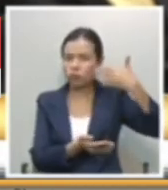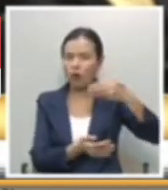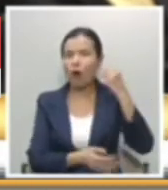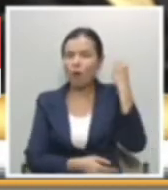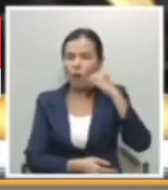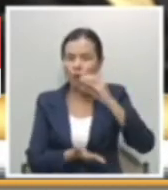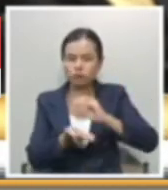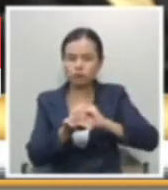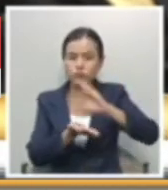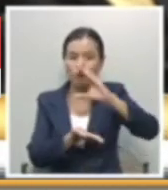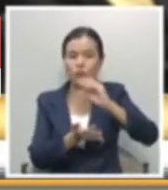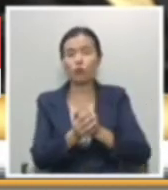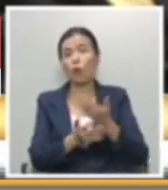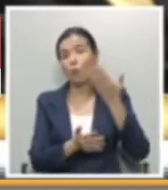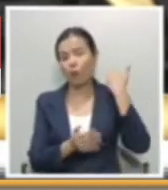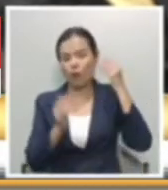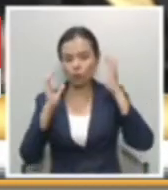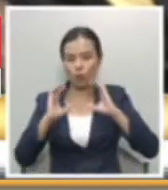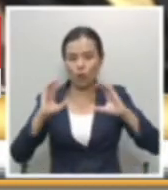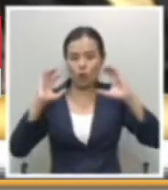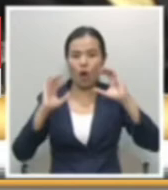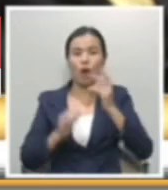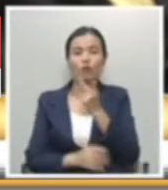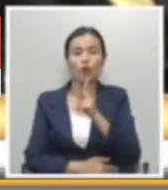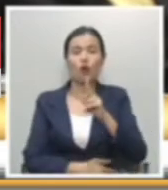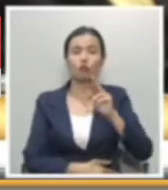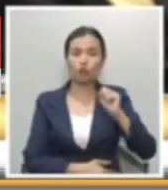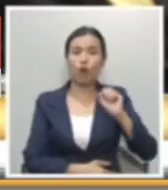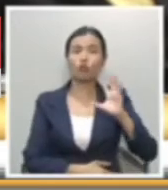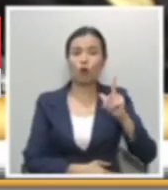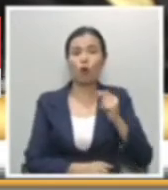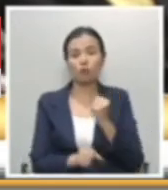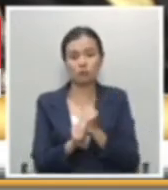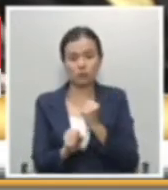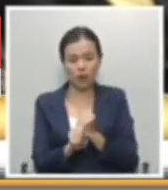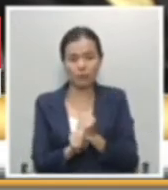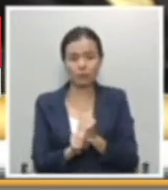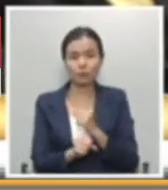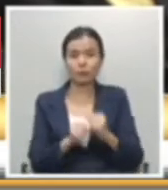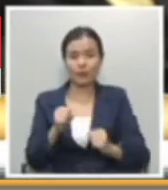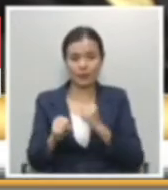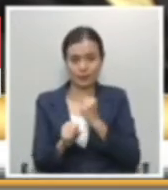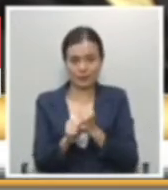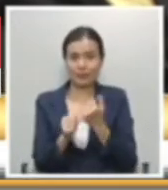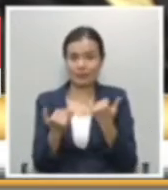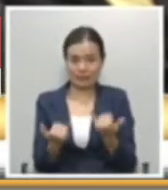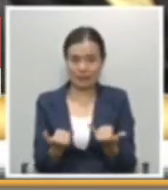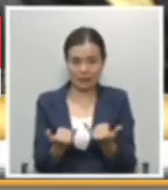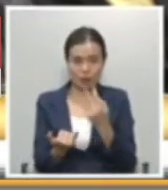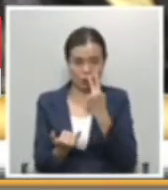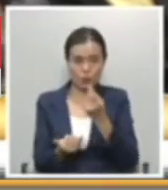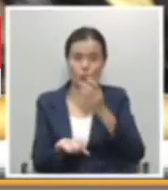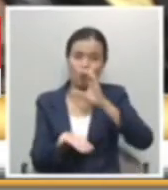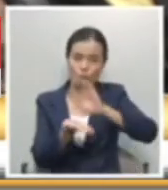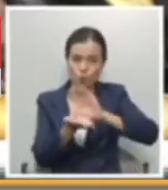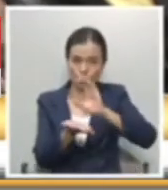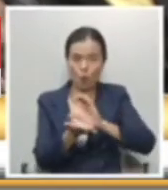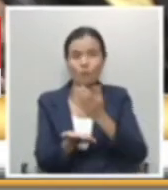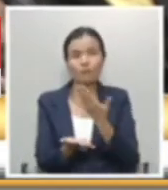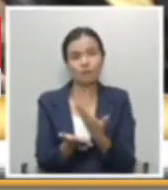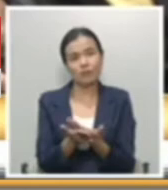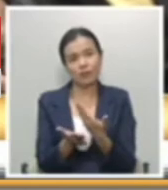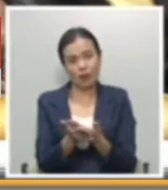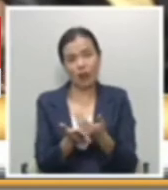แต่รัฐบาลคสช.ได้เริ่มเข้ามาและในปีนี้ถ้าท่านจะดูในงบประมาณ